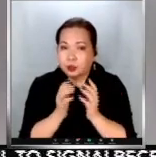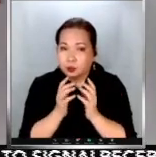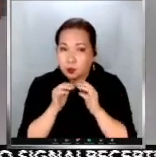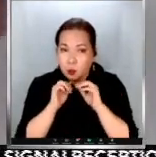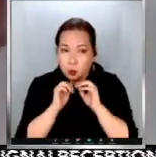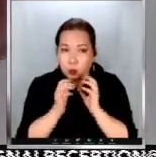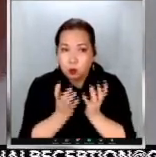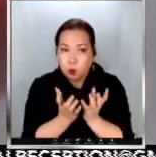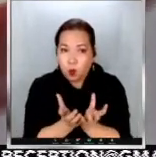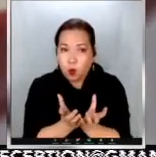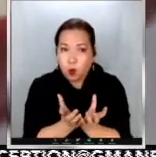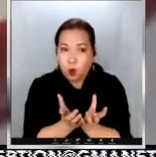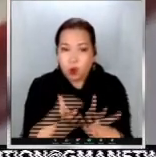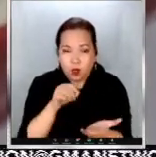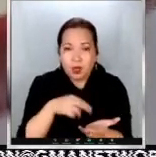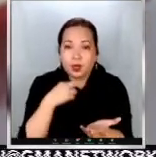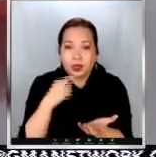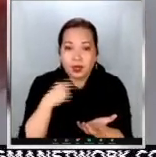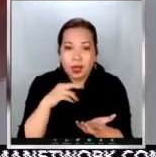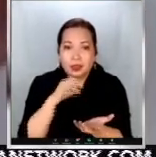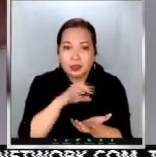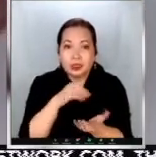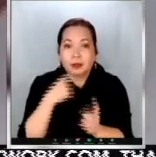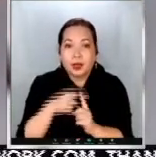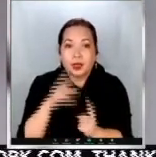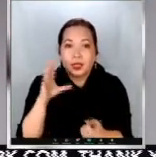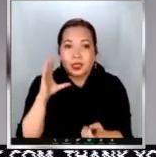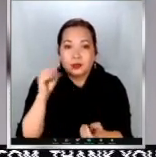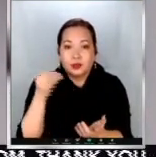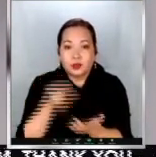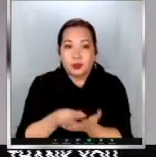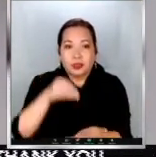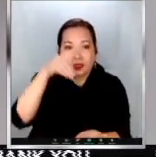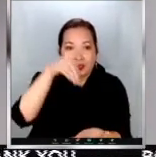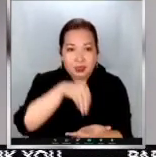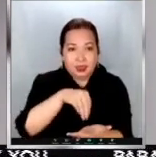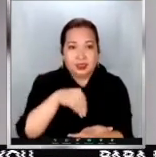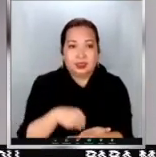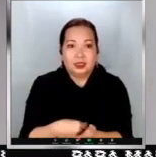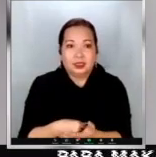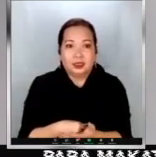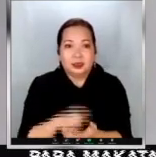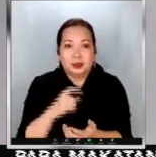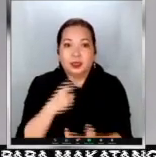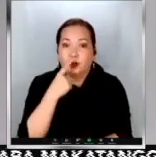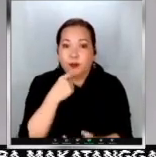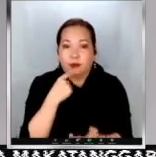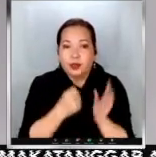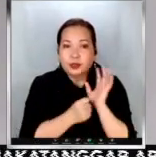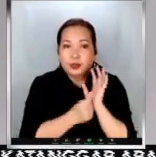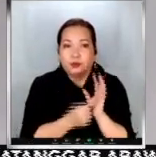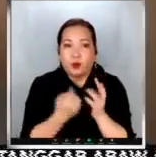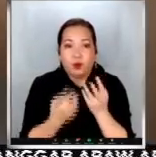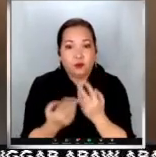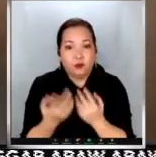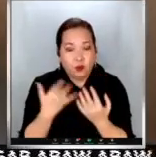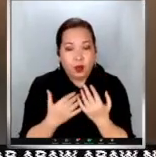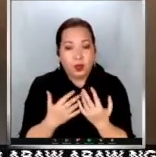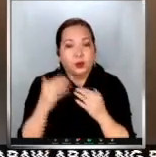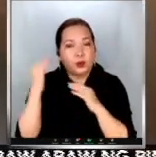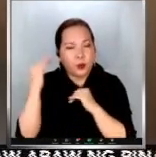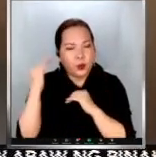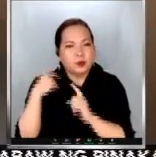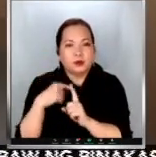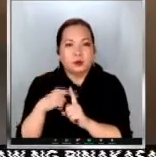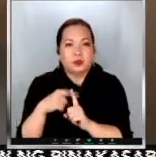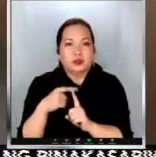ng bigas at isuksok ang 50 pesos na pera o pulang envelope. Pularo kasi ang simbolo ng apoy, pag-asa at positivity. Nariyan din